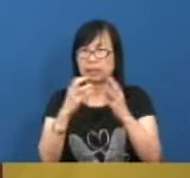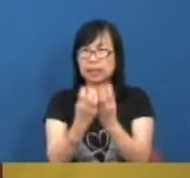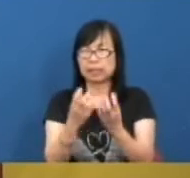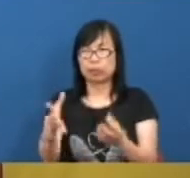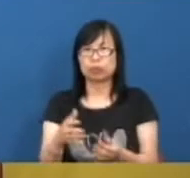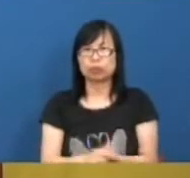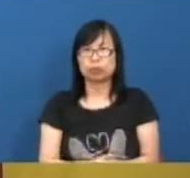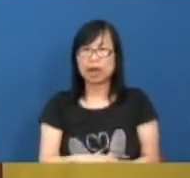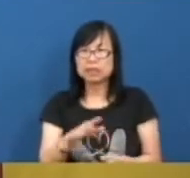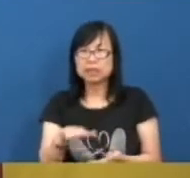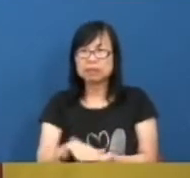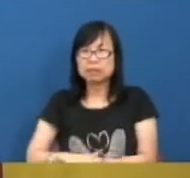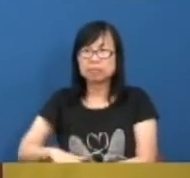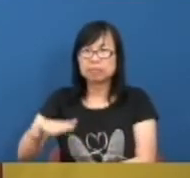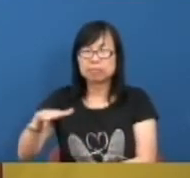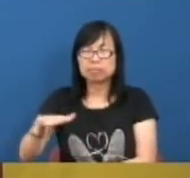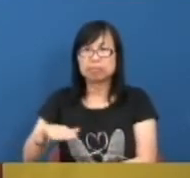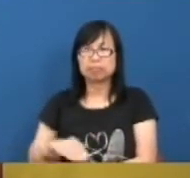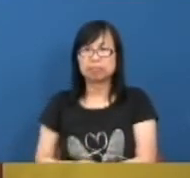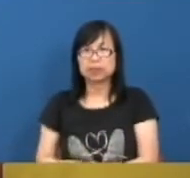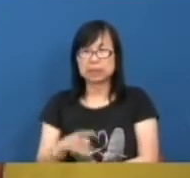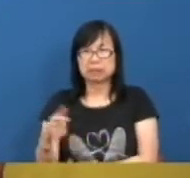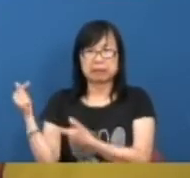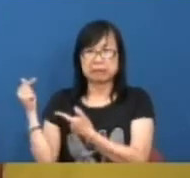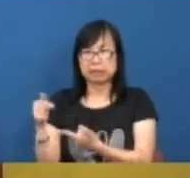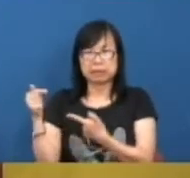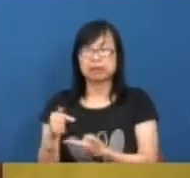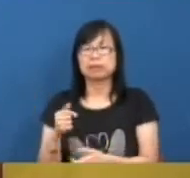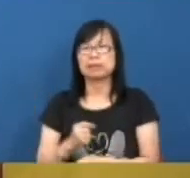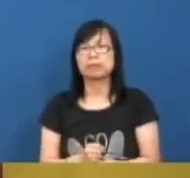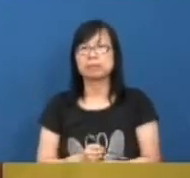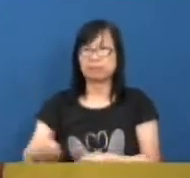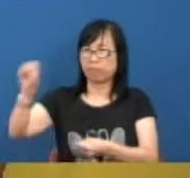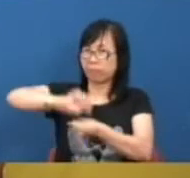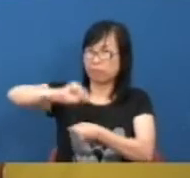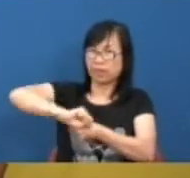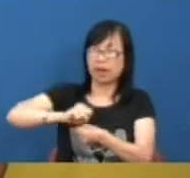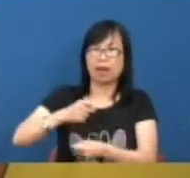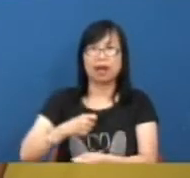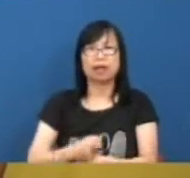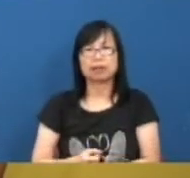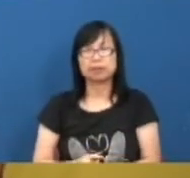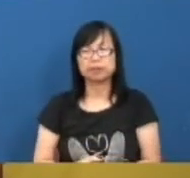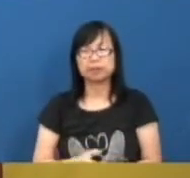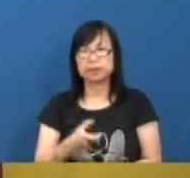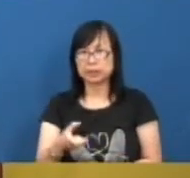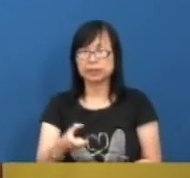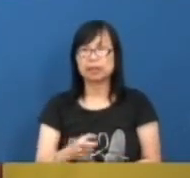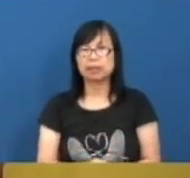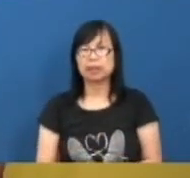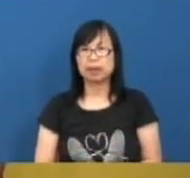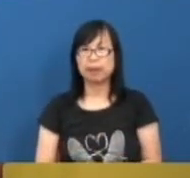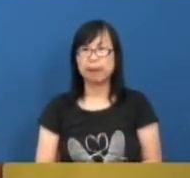底下，超過120億情況底下咧，你仍然要係即係加呢個 2.2%， 咁其實每一